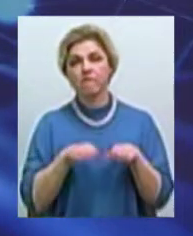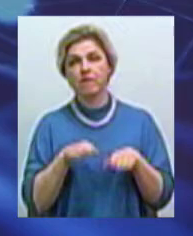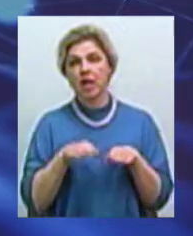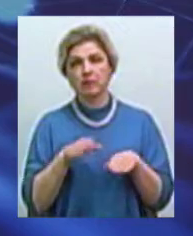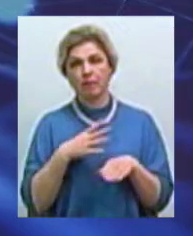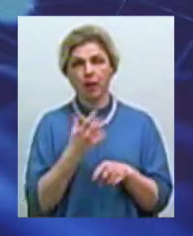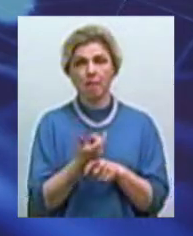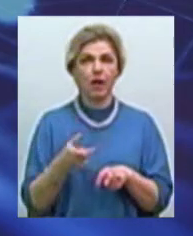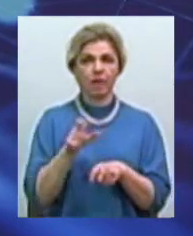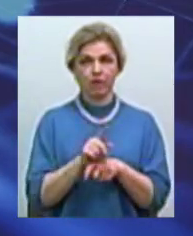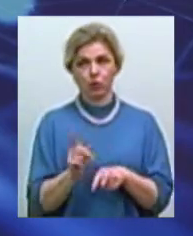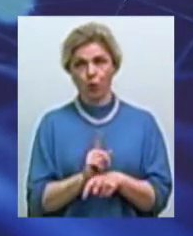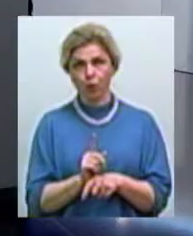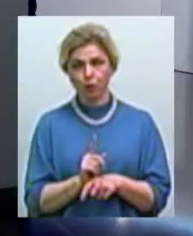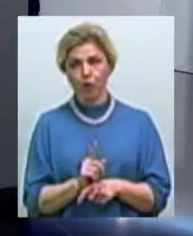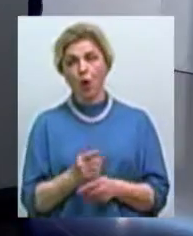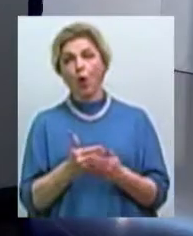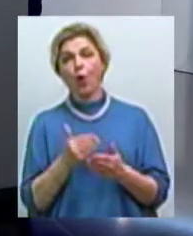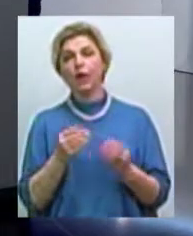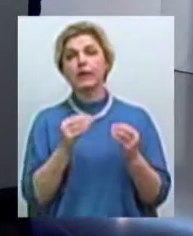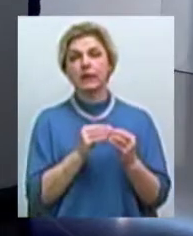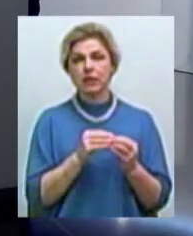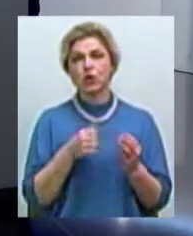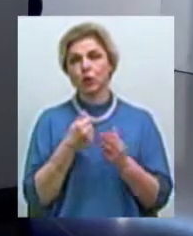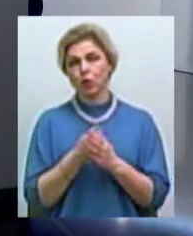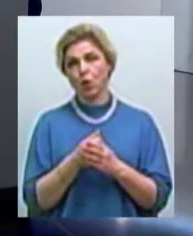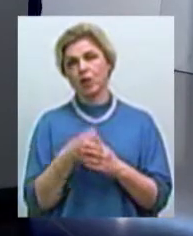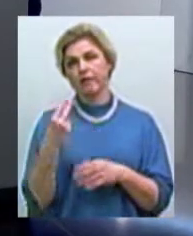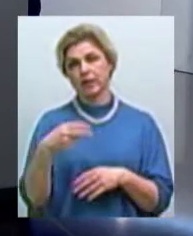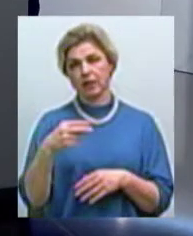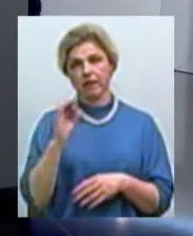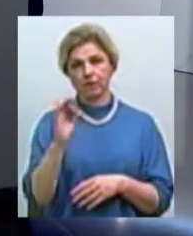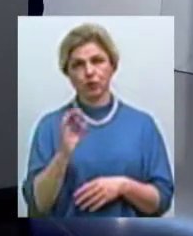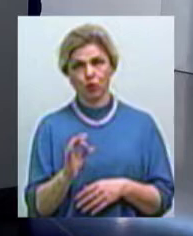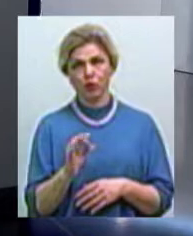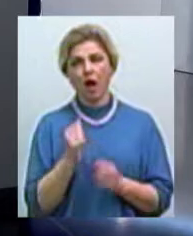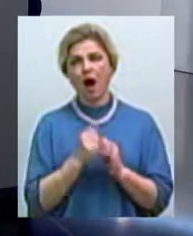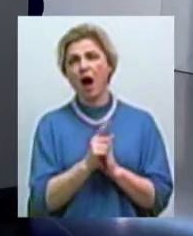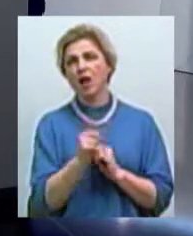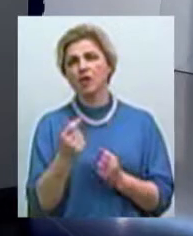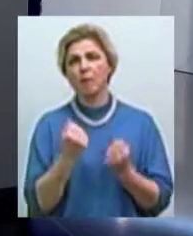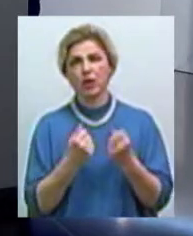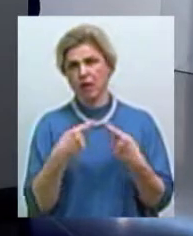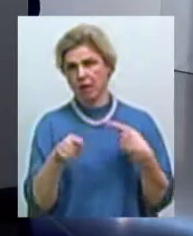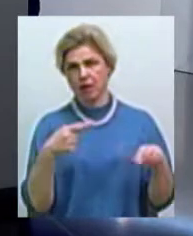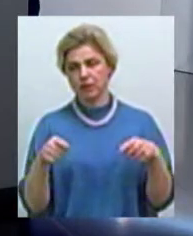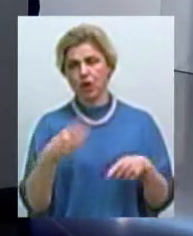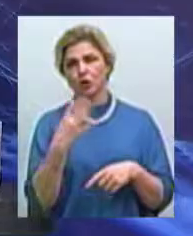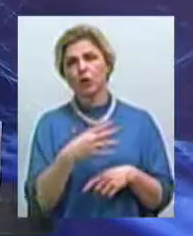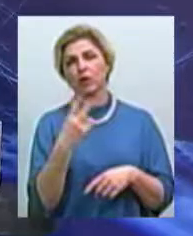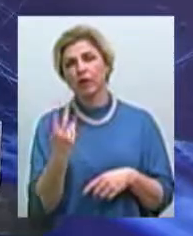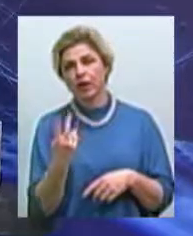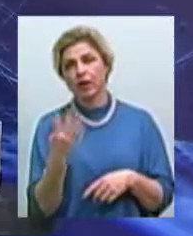норму? Десь від 10 до 20%. В кожному автомобілі було по-різному. Було 42 тонни,